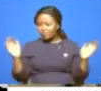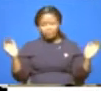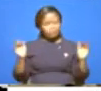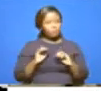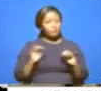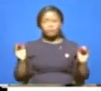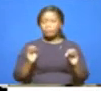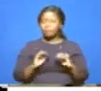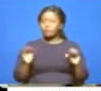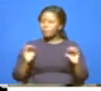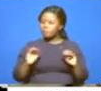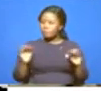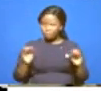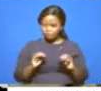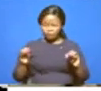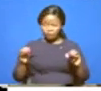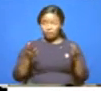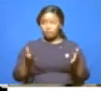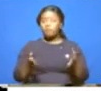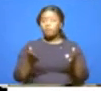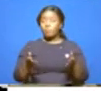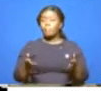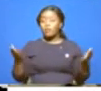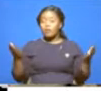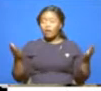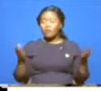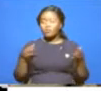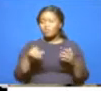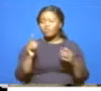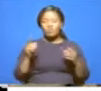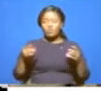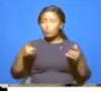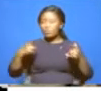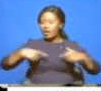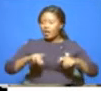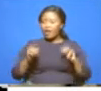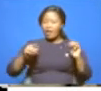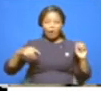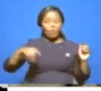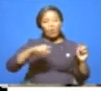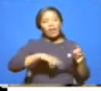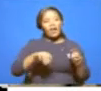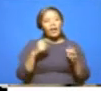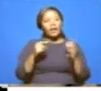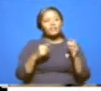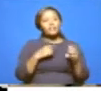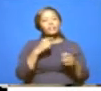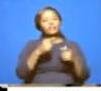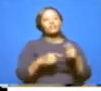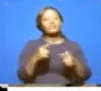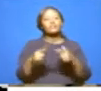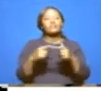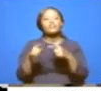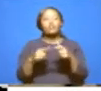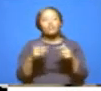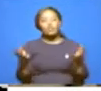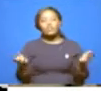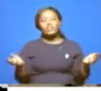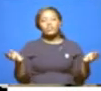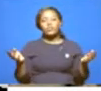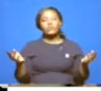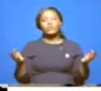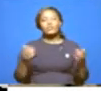Kwa hivyo mnaweza kutuachia sisi tuendelee na